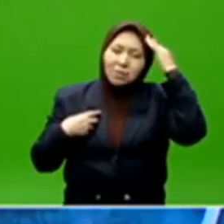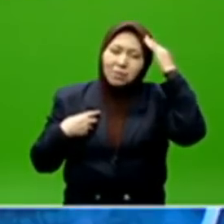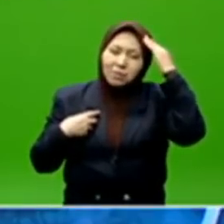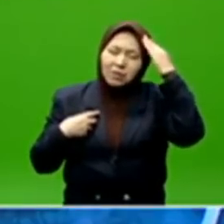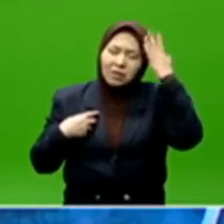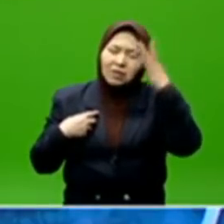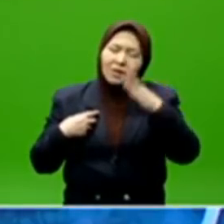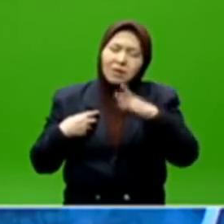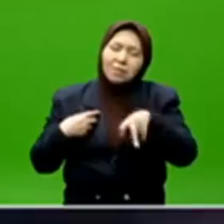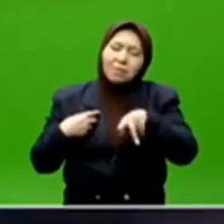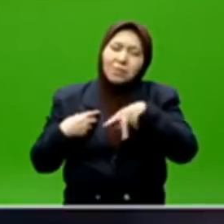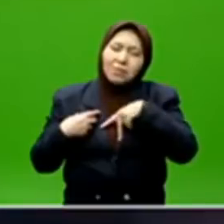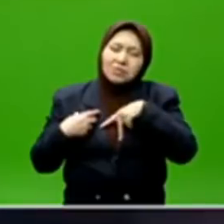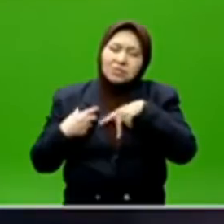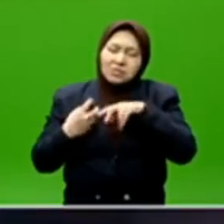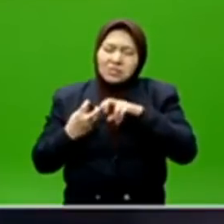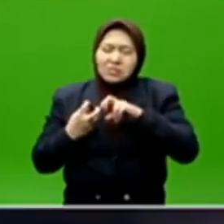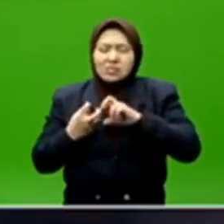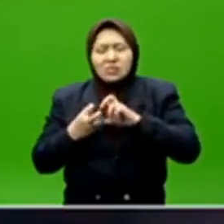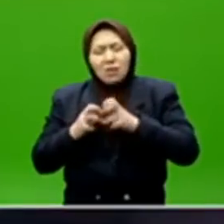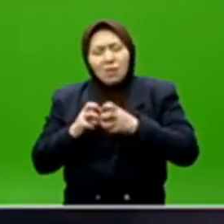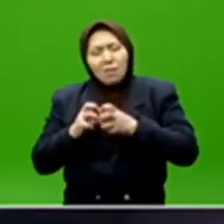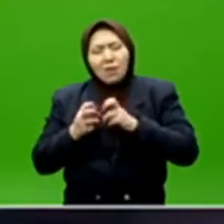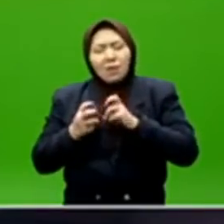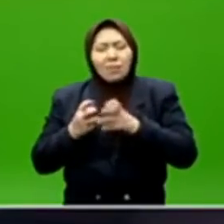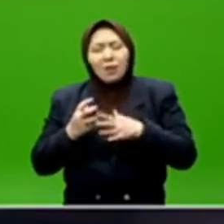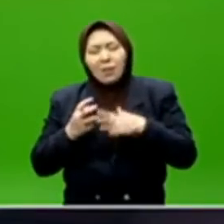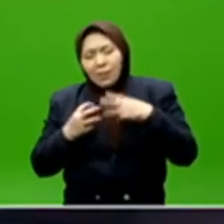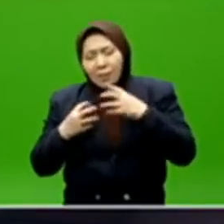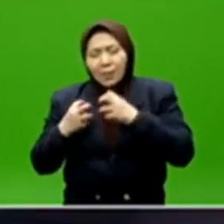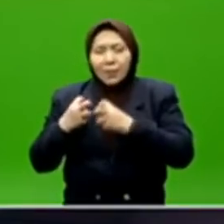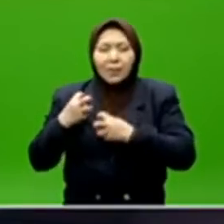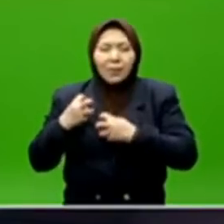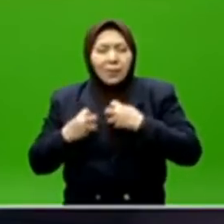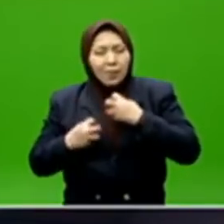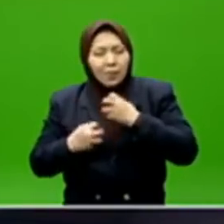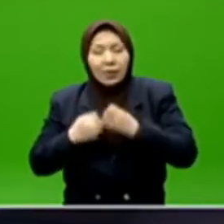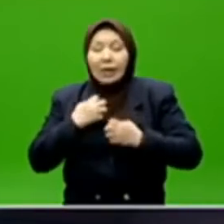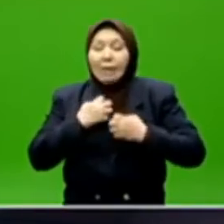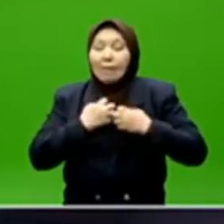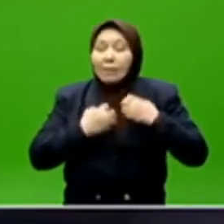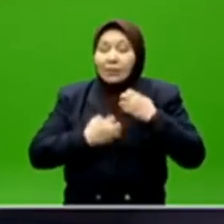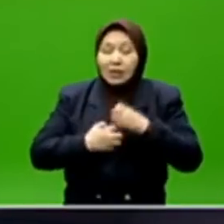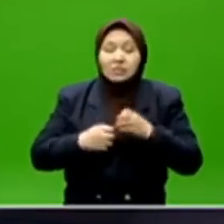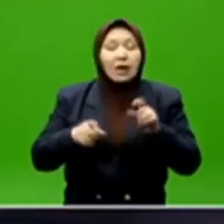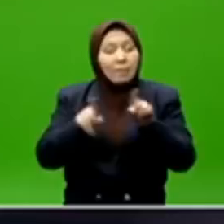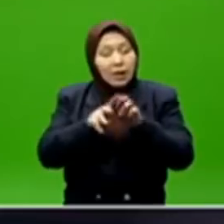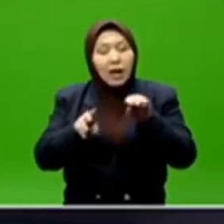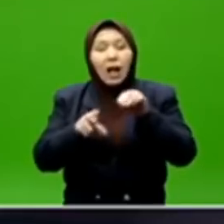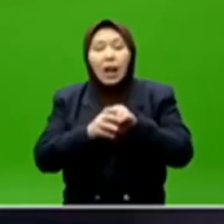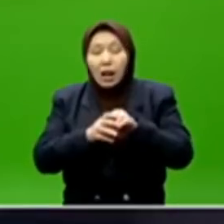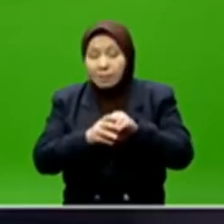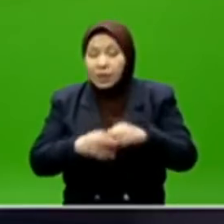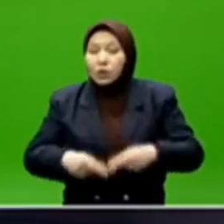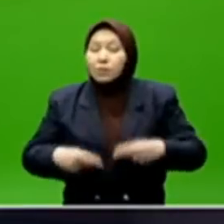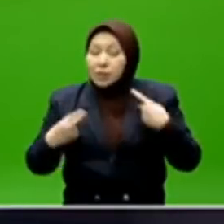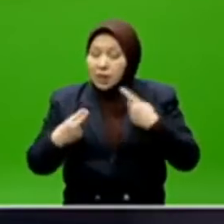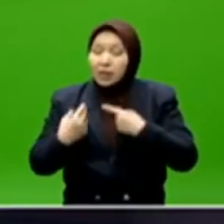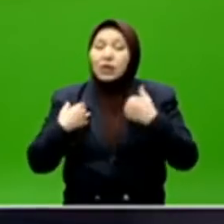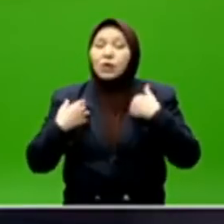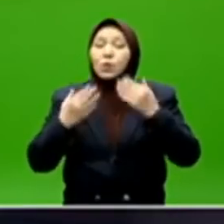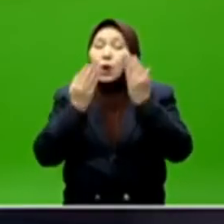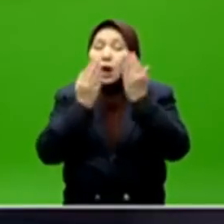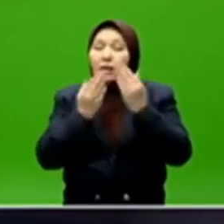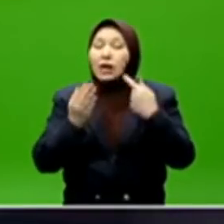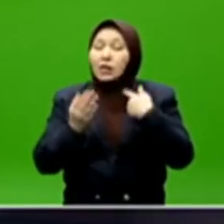punya berombak bergejolaknya di dalam hati itu. Dan sama juga dalam hidup kita ini, kita ada doa yang kita bacakan, ya, tetapi